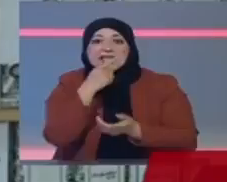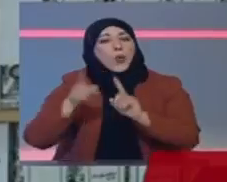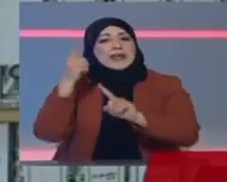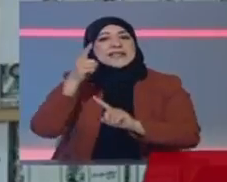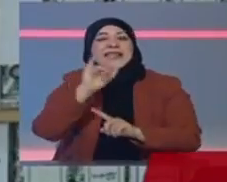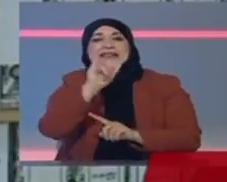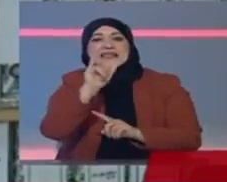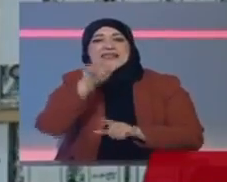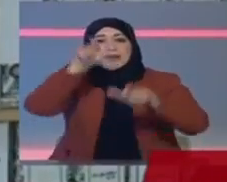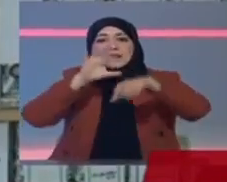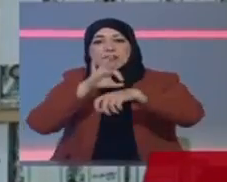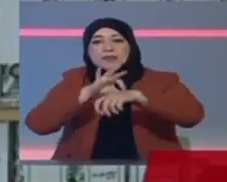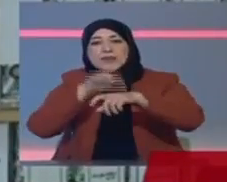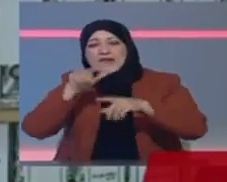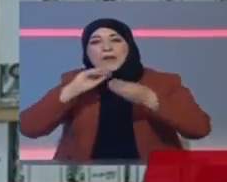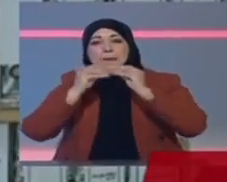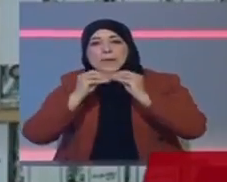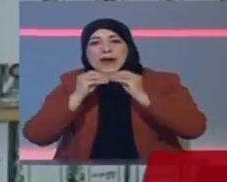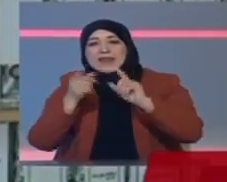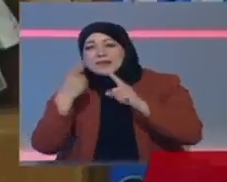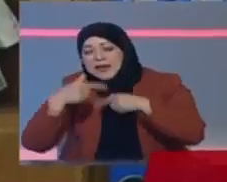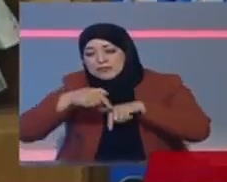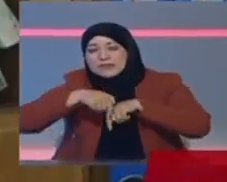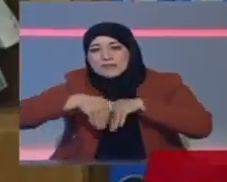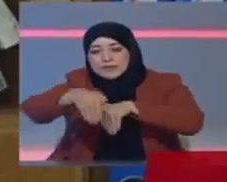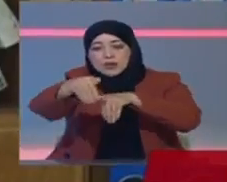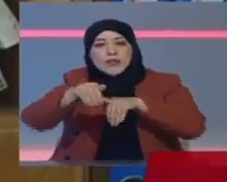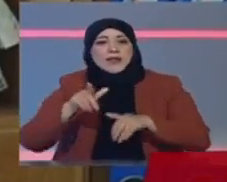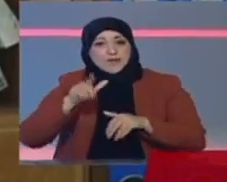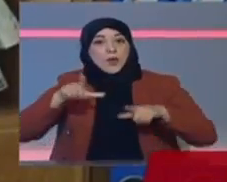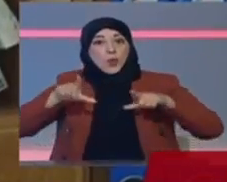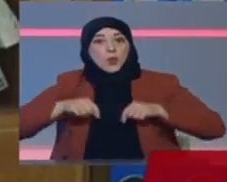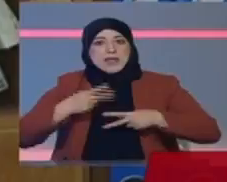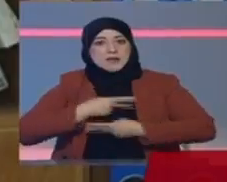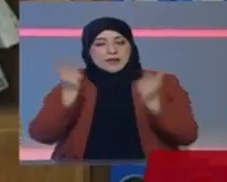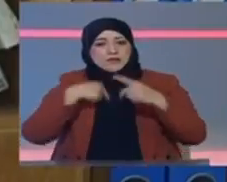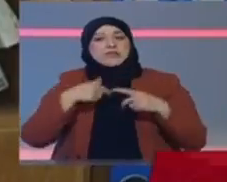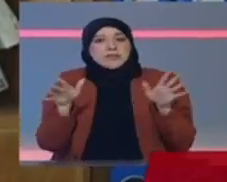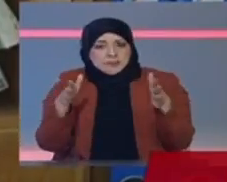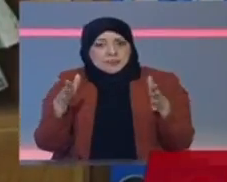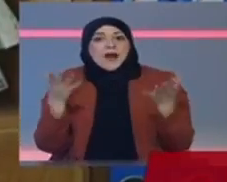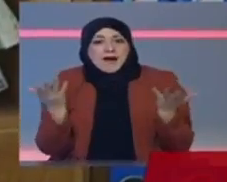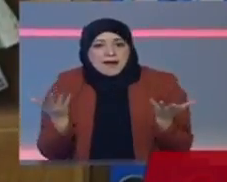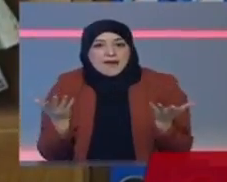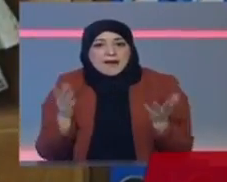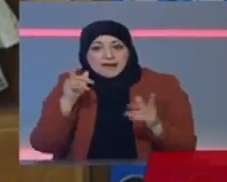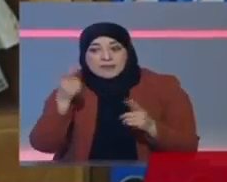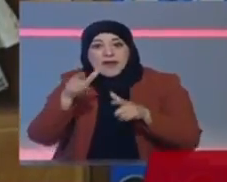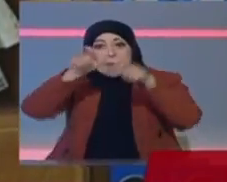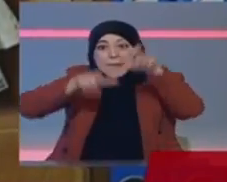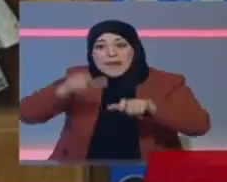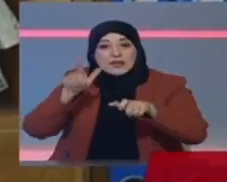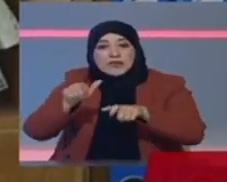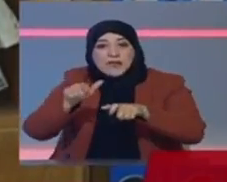المصابين بالبول ياريت لو ما تريده احنا شفنا يعني ها ال اه المراه اللي عندها